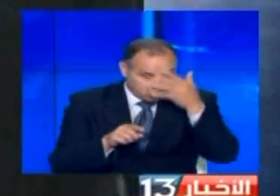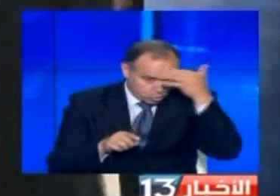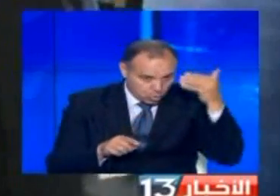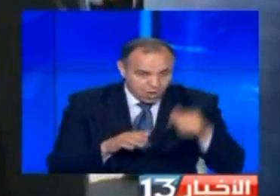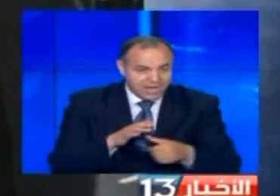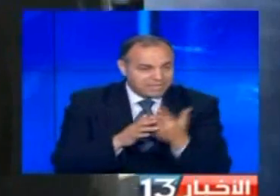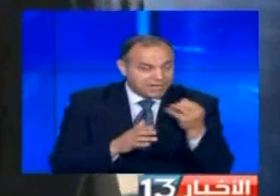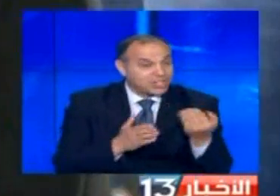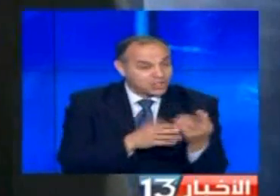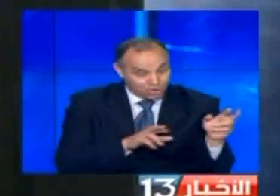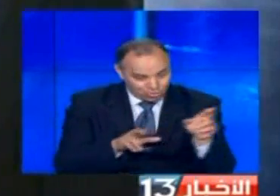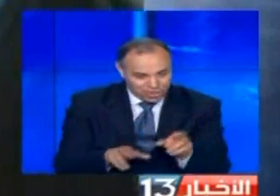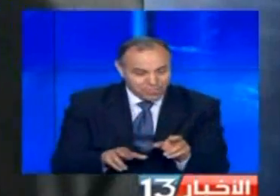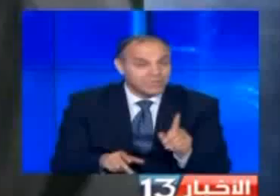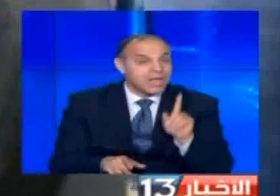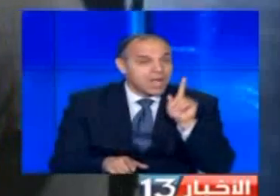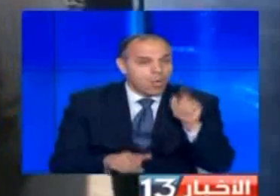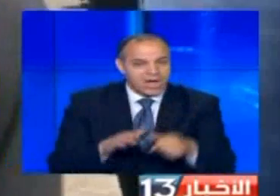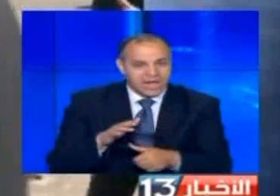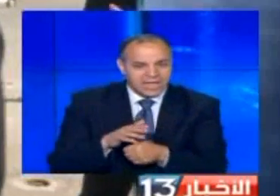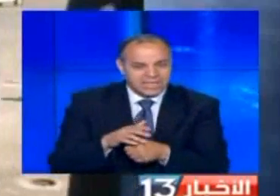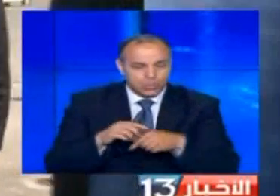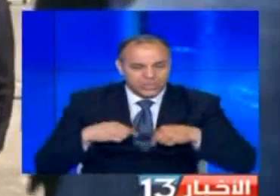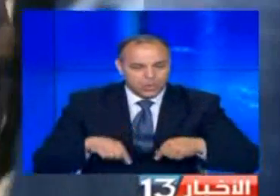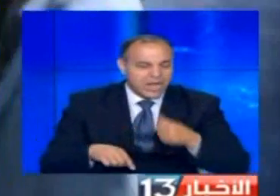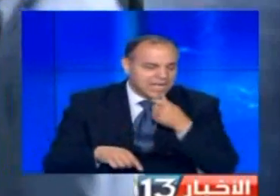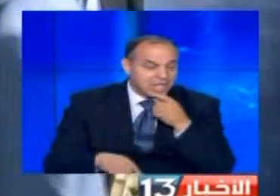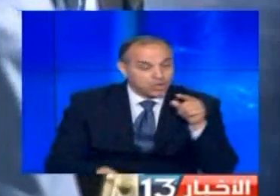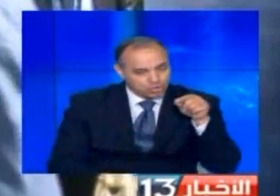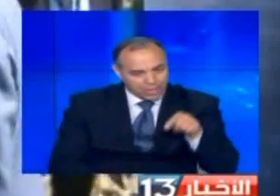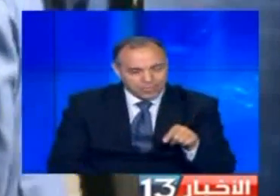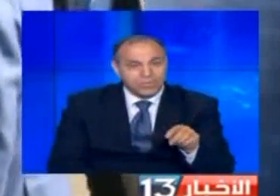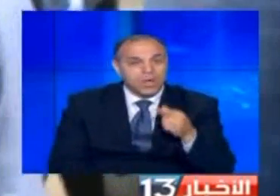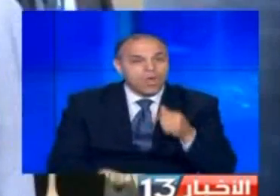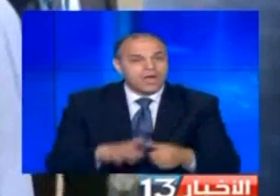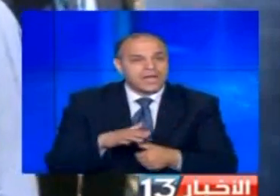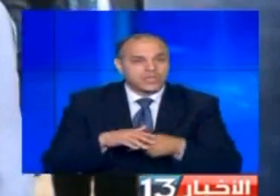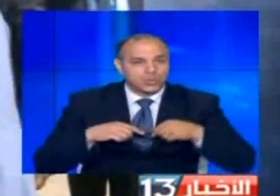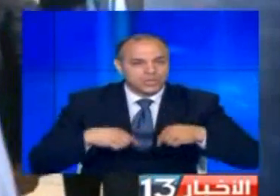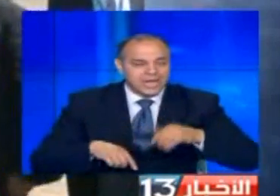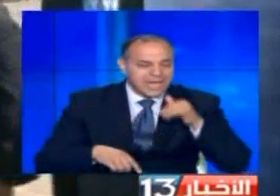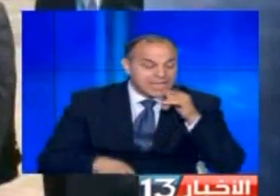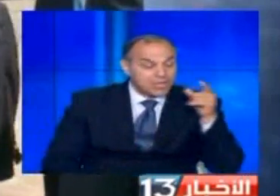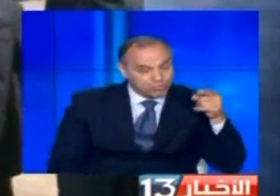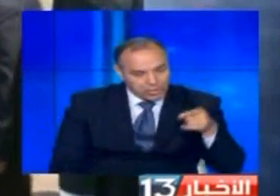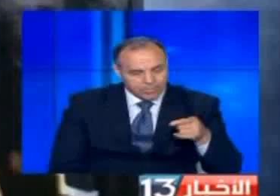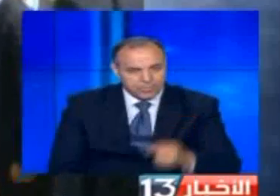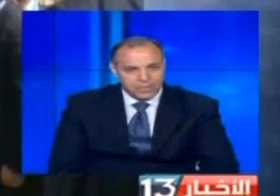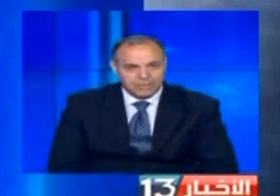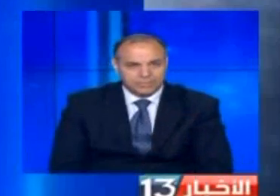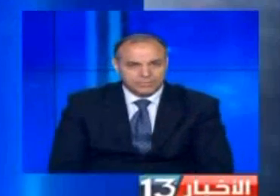والرئيس الفرنسي مانويل ماكرون ورئيسه الوزراء البريطانيه ريزا ماي ورئيس الوزراء الايطالي باولو